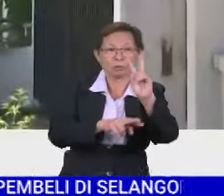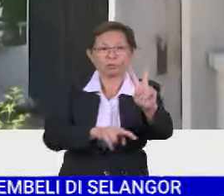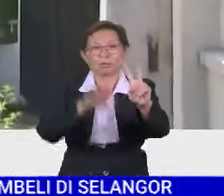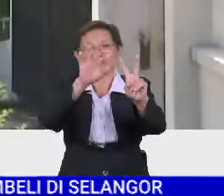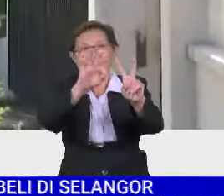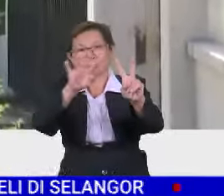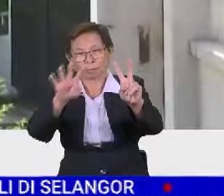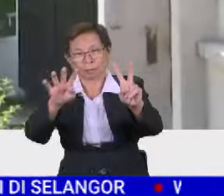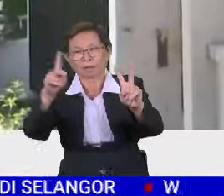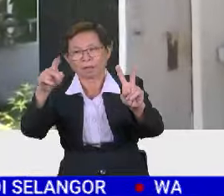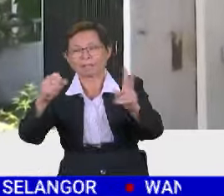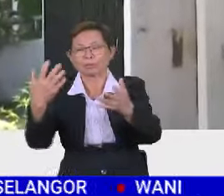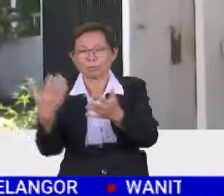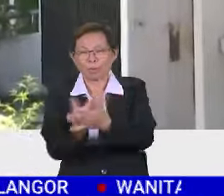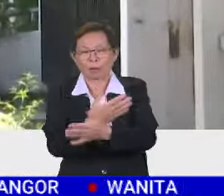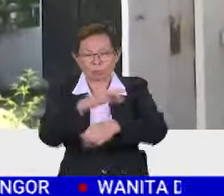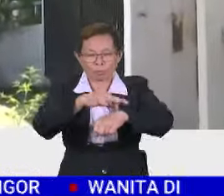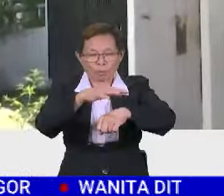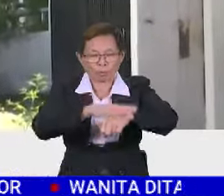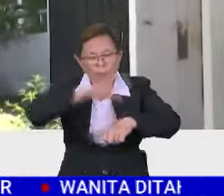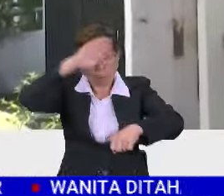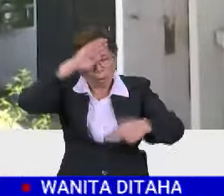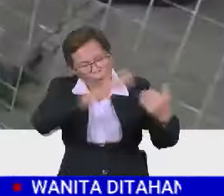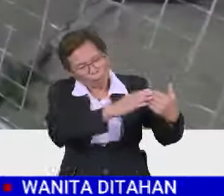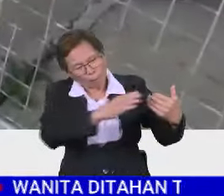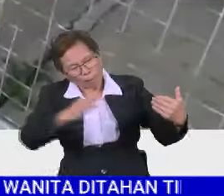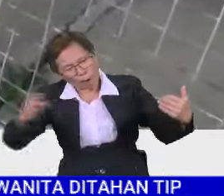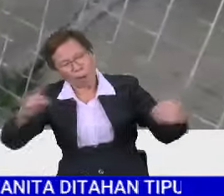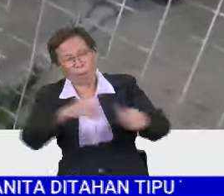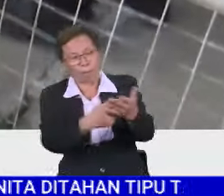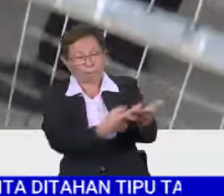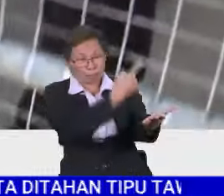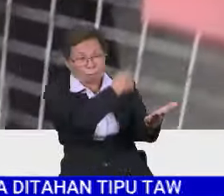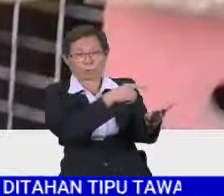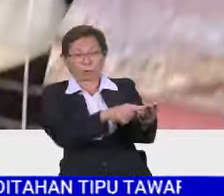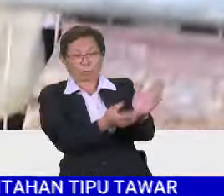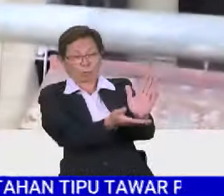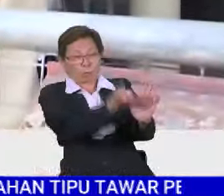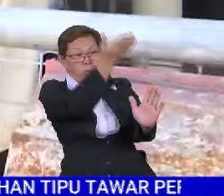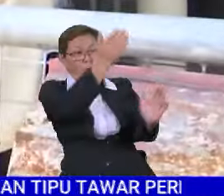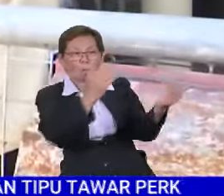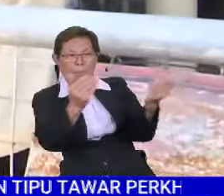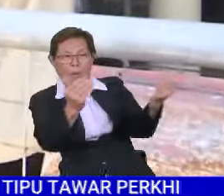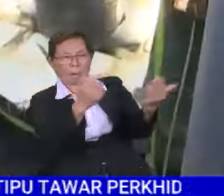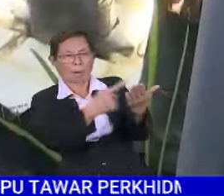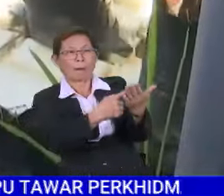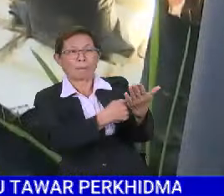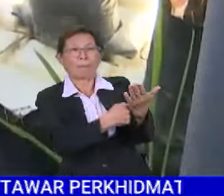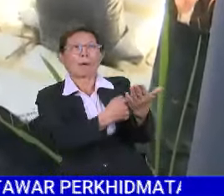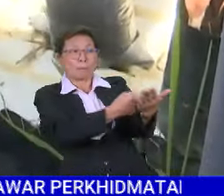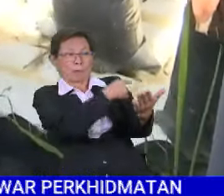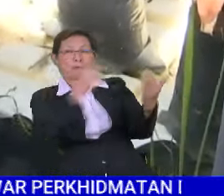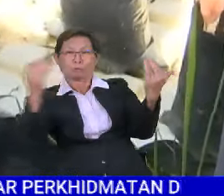294 case baharudi sepanjang Minggu lepas yang merupakan peningkatan berbanding Minggu sebelumnya